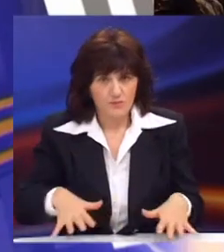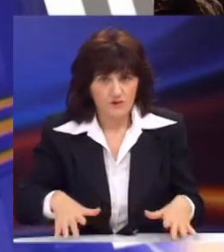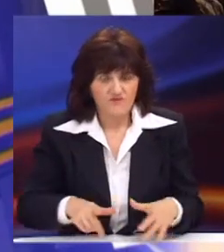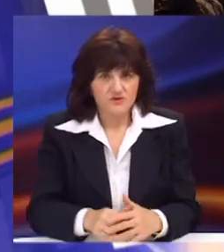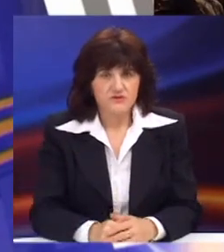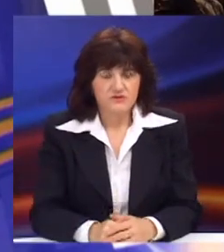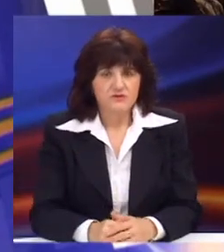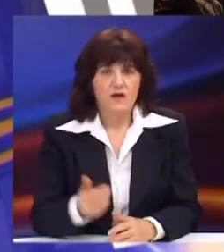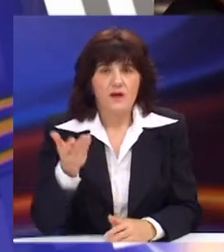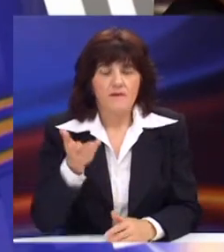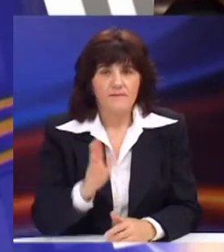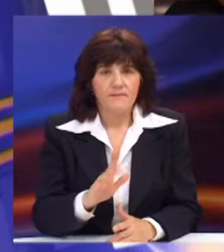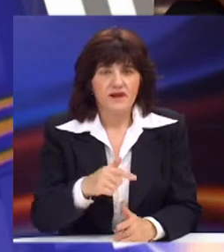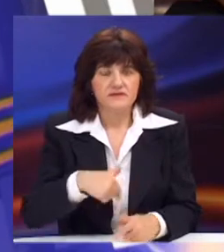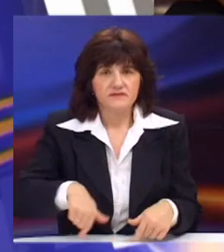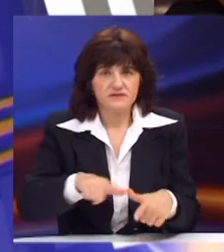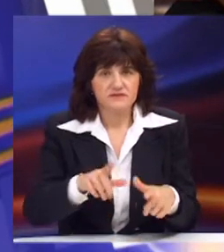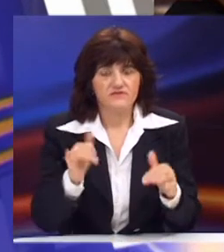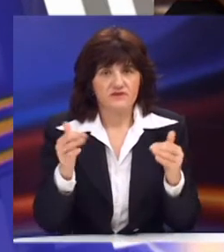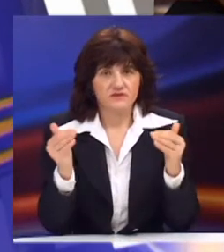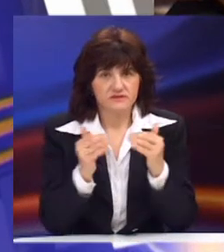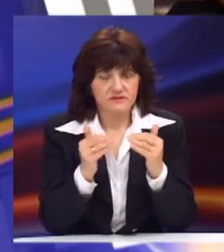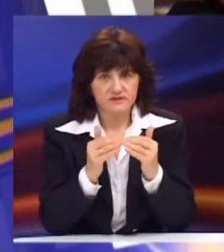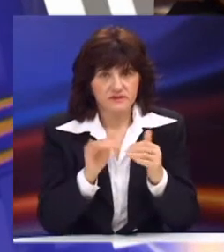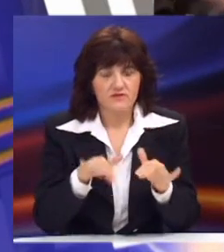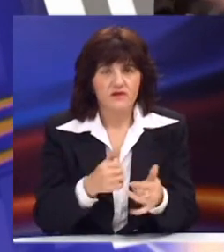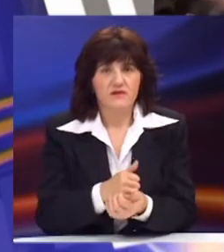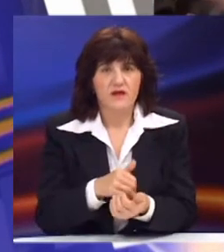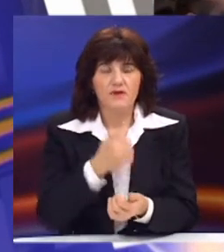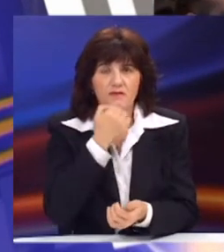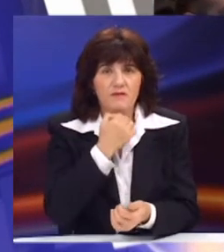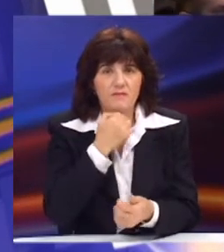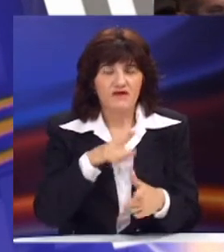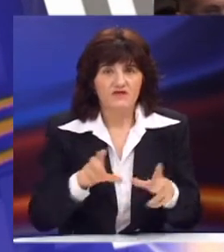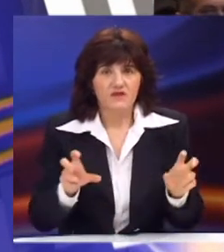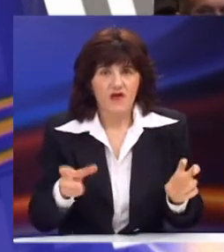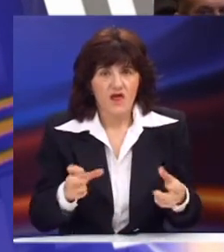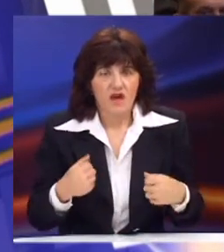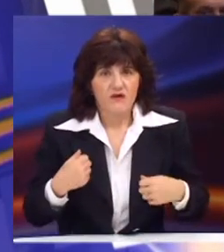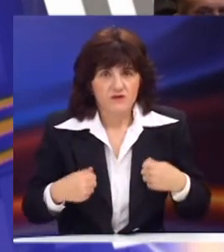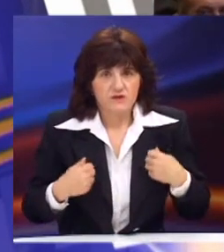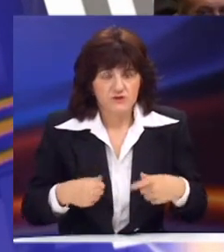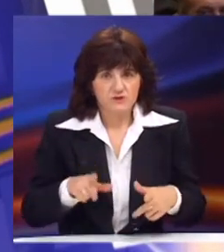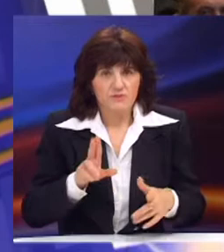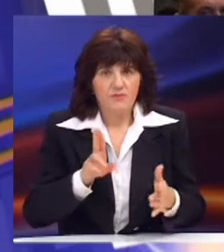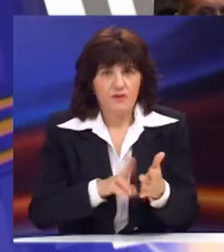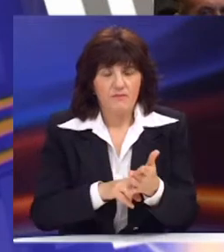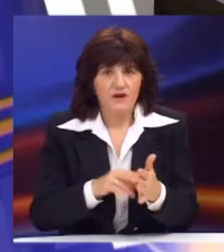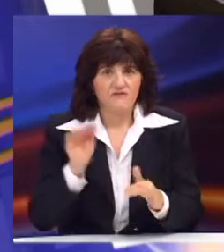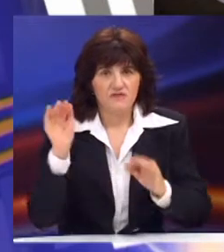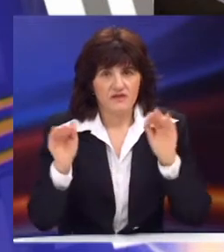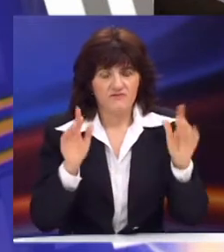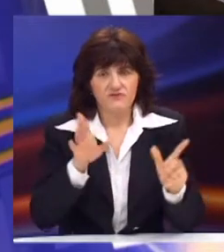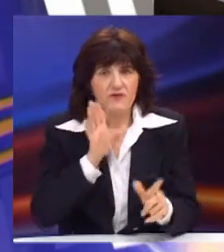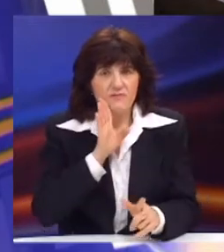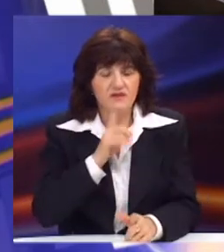nemačkom i bunjevačkom jeziku. Predstavnici manjinskih zajednica složni su u stavu da bi privatizacija Radio Subotice ugrozila njihovo stečeno